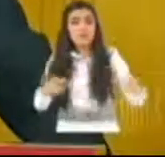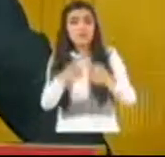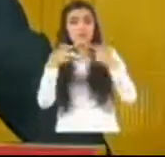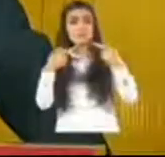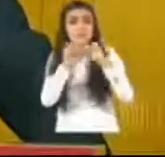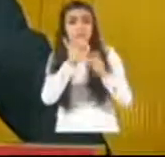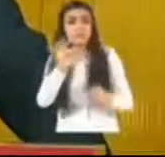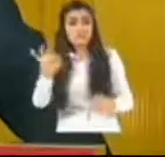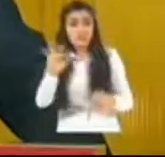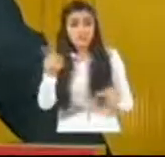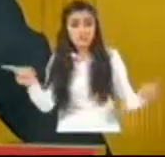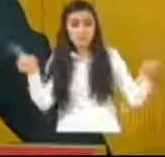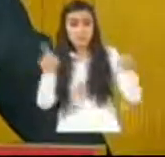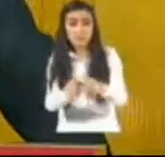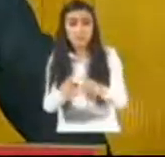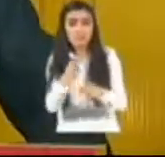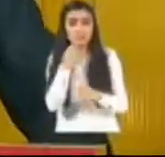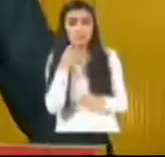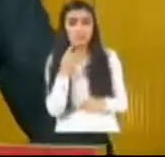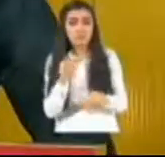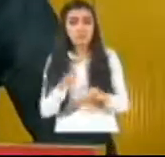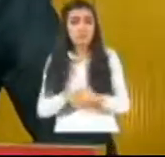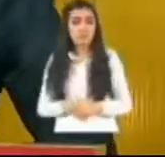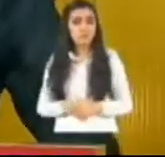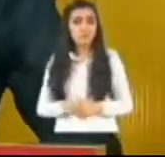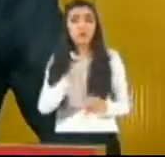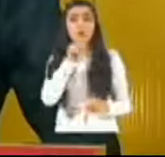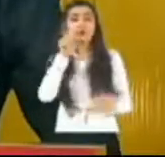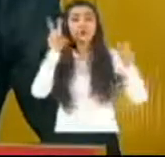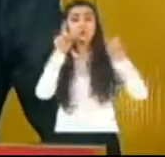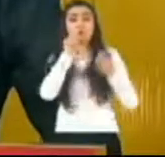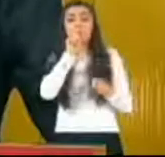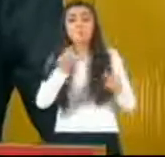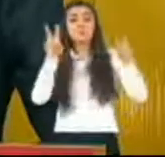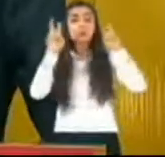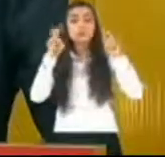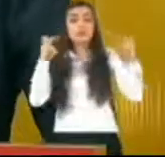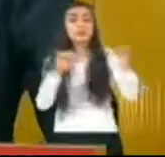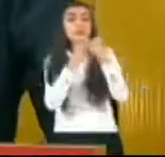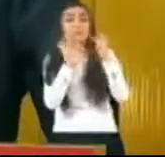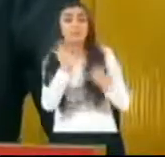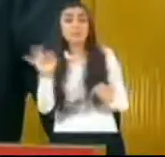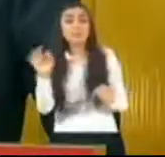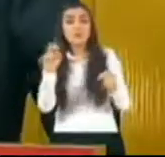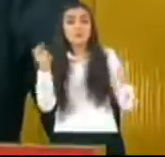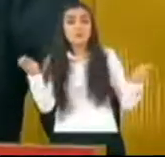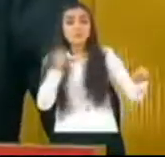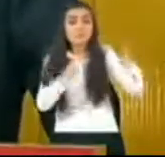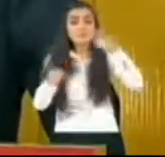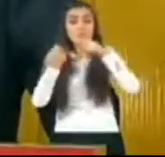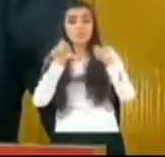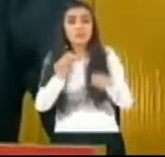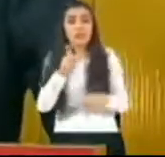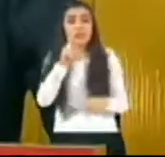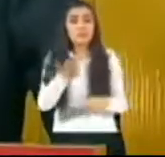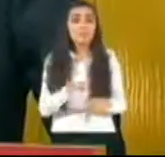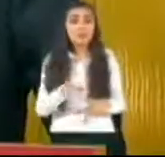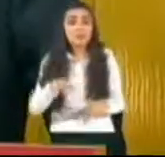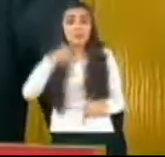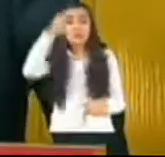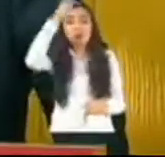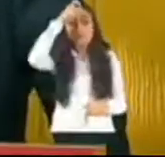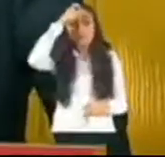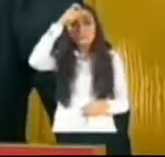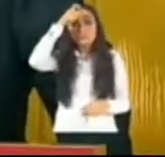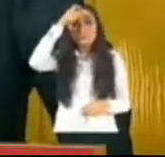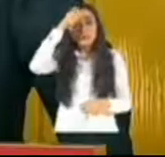çatışmazlık bölgeleri oluşturulmuştur. Söz konusu çatışmazlık bölgelerinin kurulması bir yönüyle